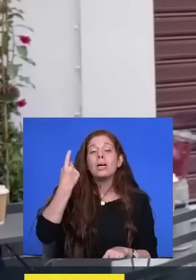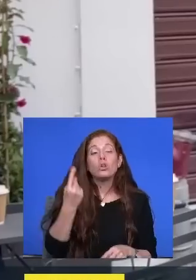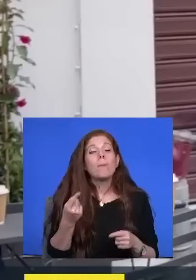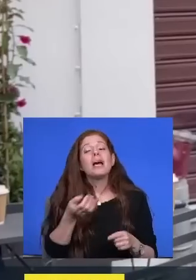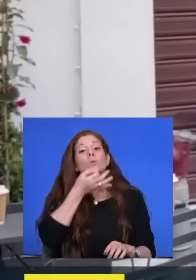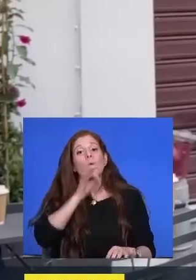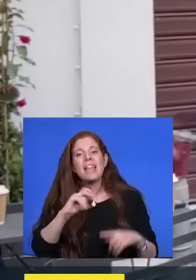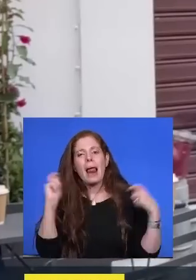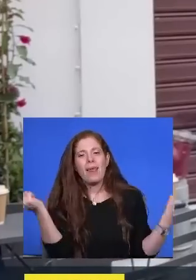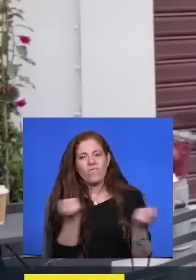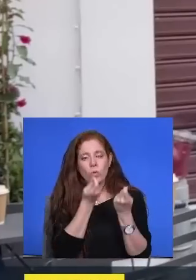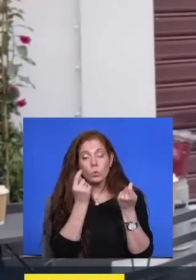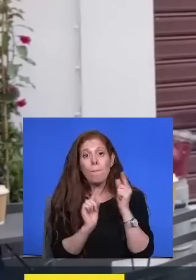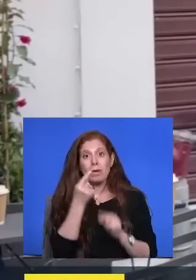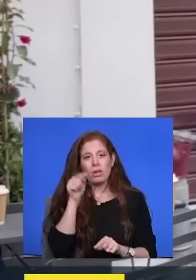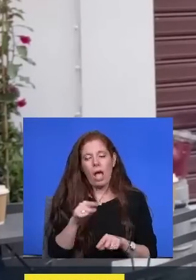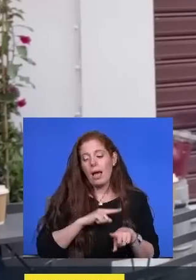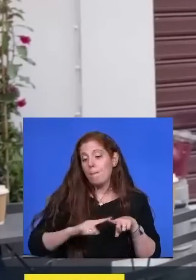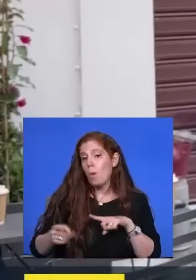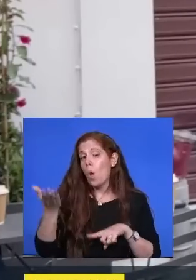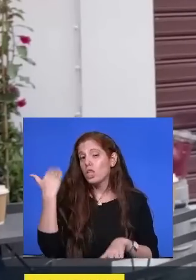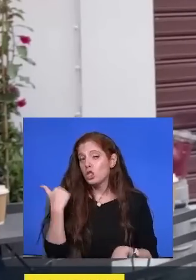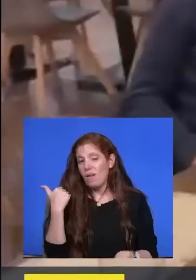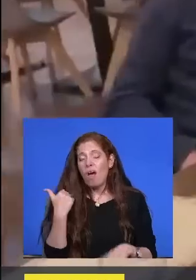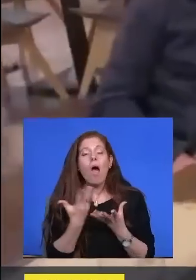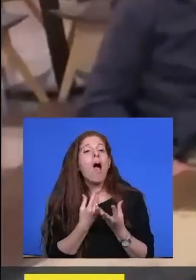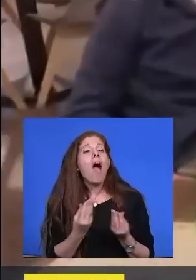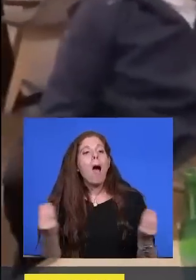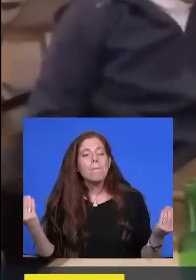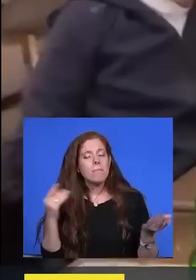מה שהתחולל כאן בחודש שעבר. רבים